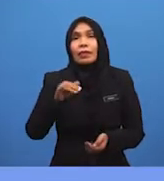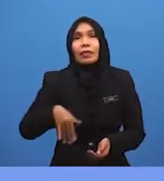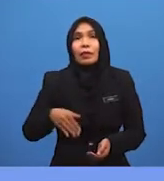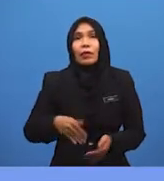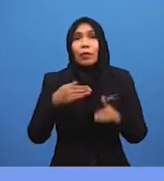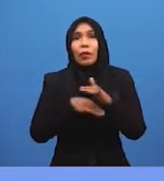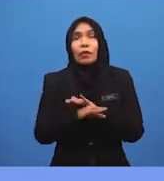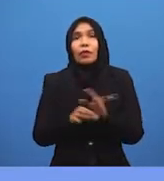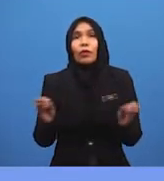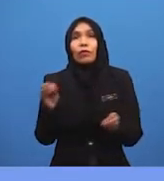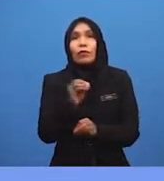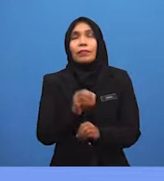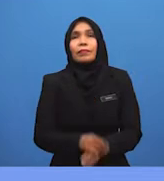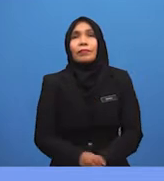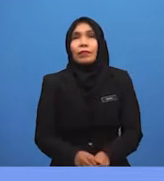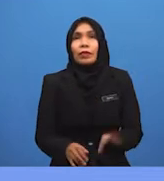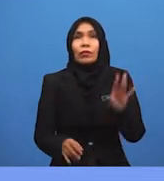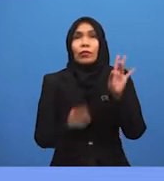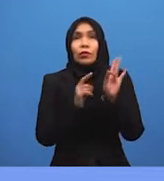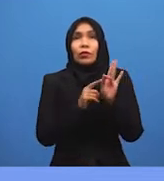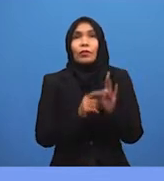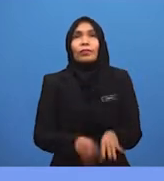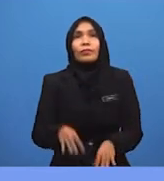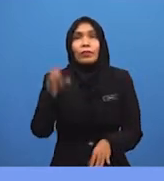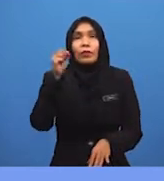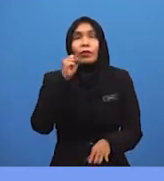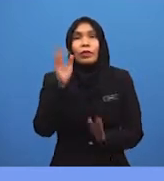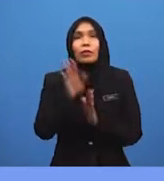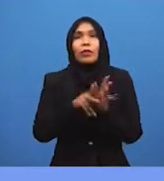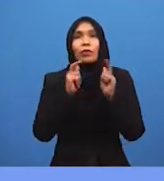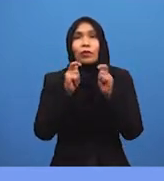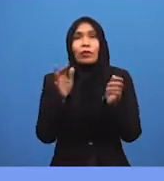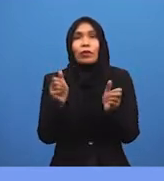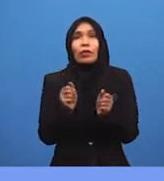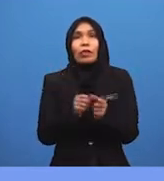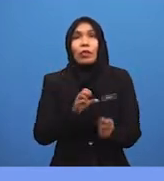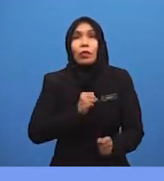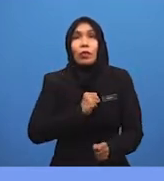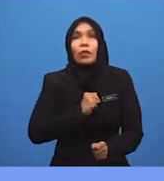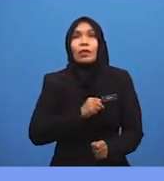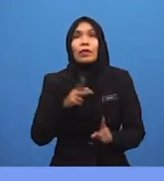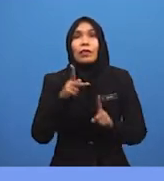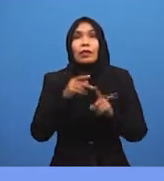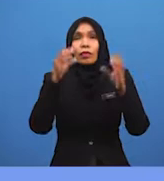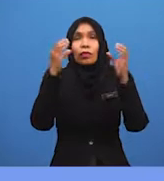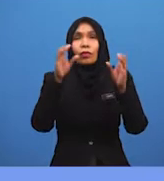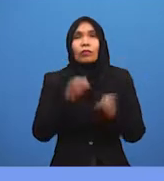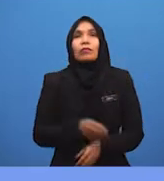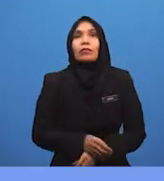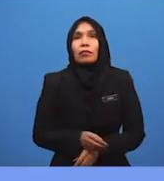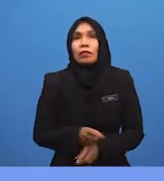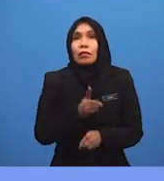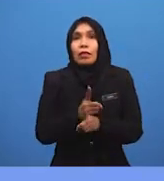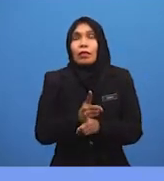pejabat. Soalan nombor 7. Susan bertutur dengan sopan kepada warga sekolah. Betul